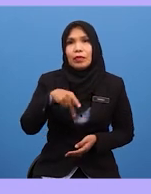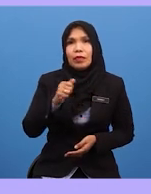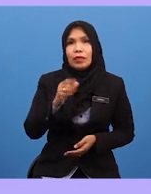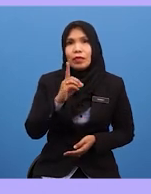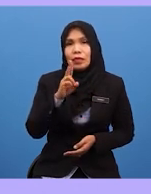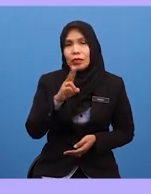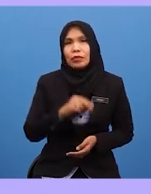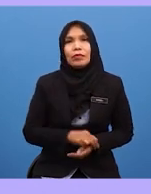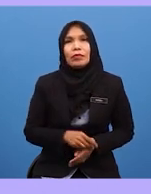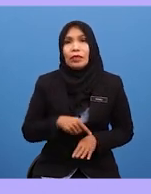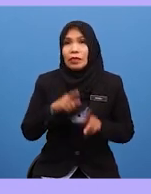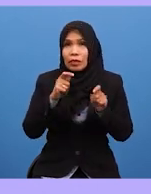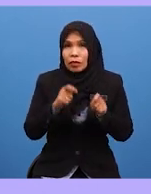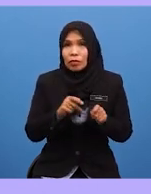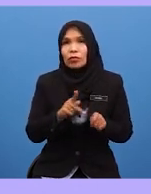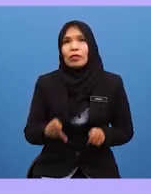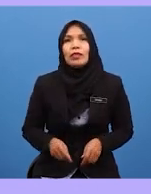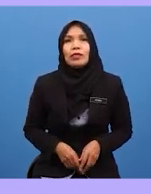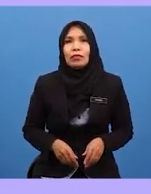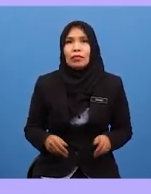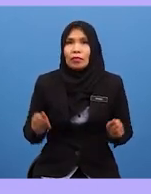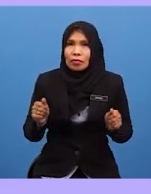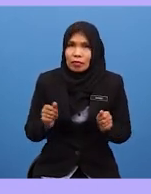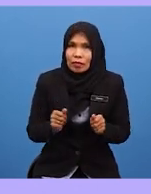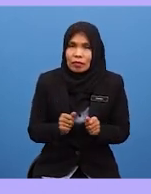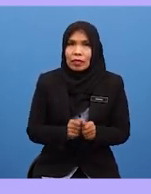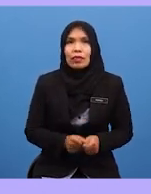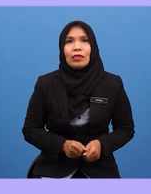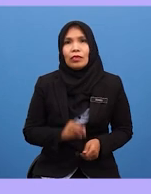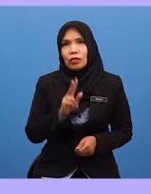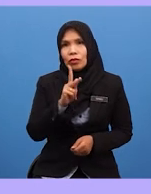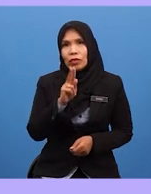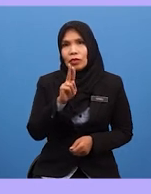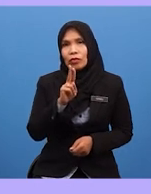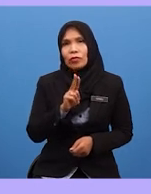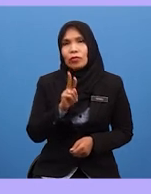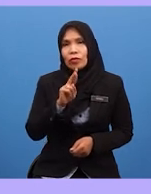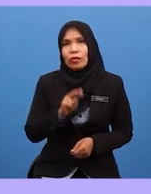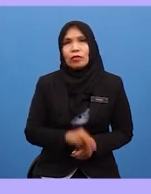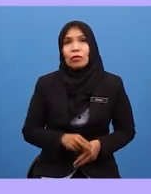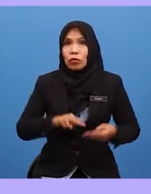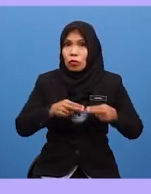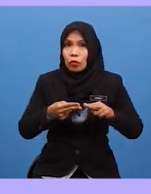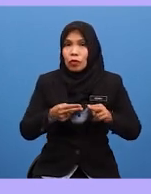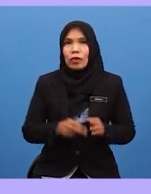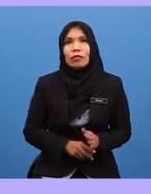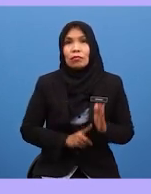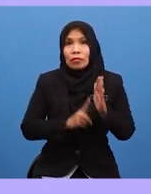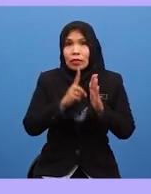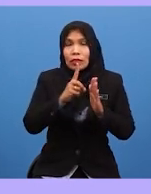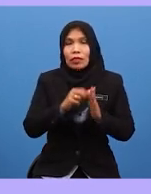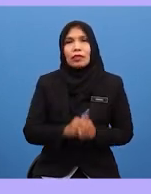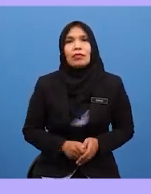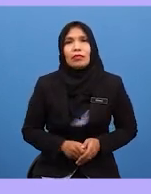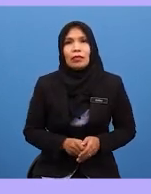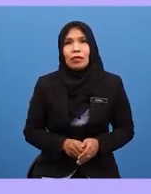dengan mengukur perubahan ketinggian atau pemanjangan sesuatu